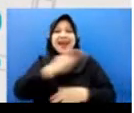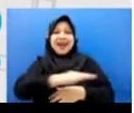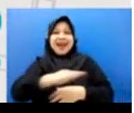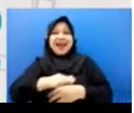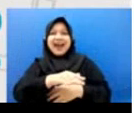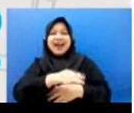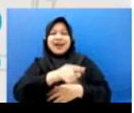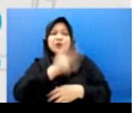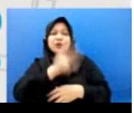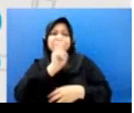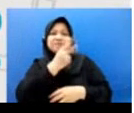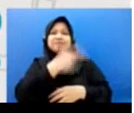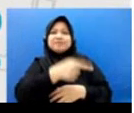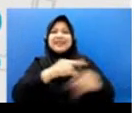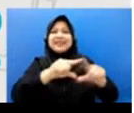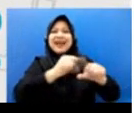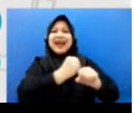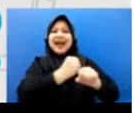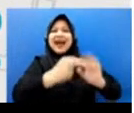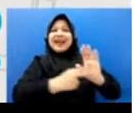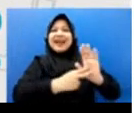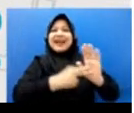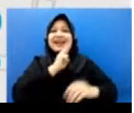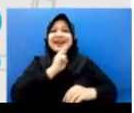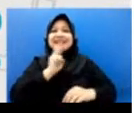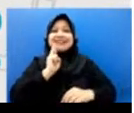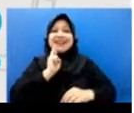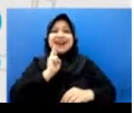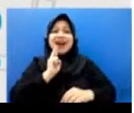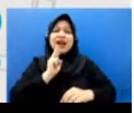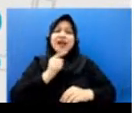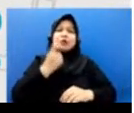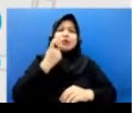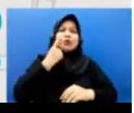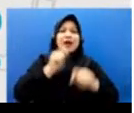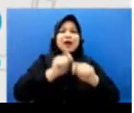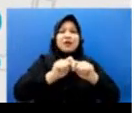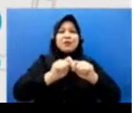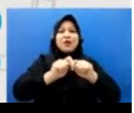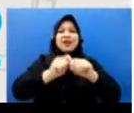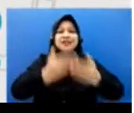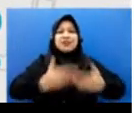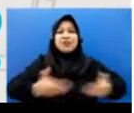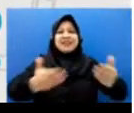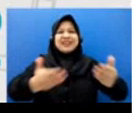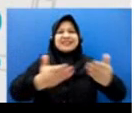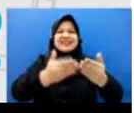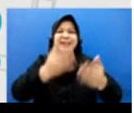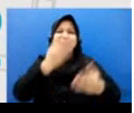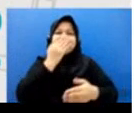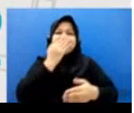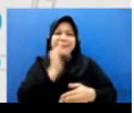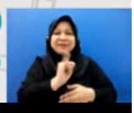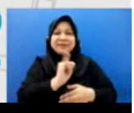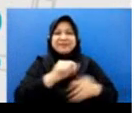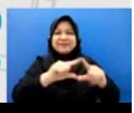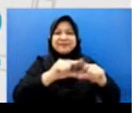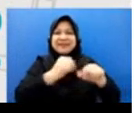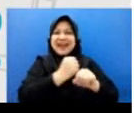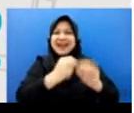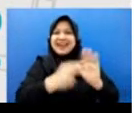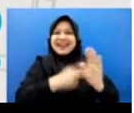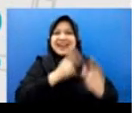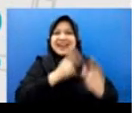saya membuatkan suasananya, membuat environment tepatnya sebagai agen. Kemudian mereka harus